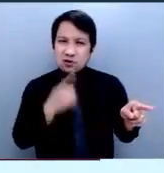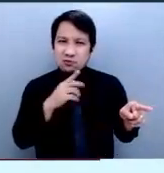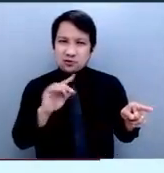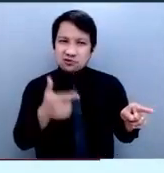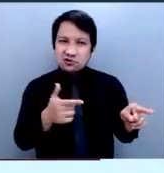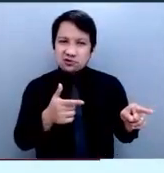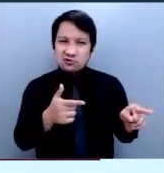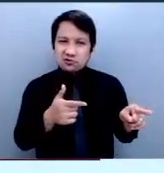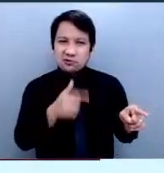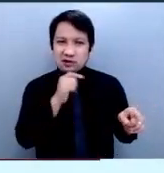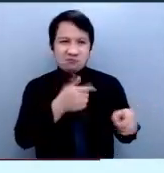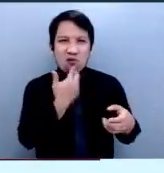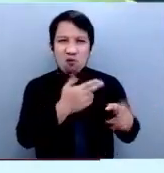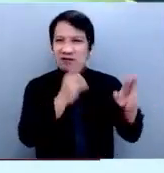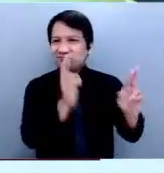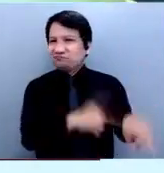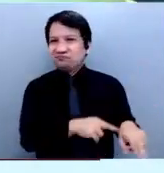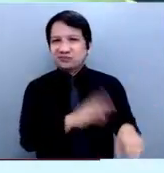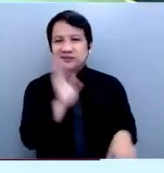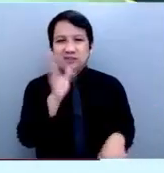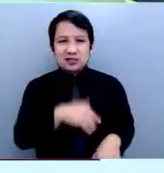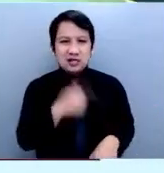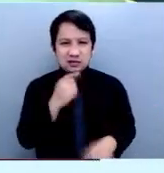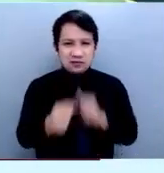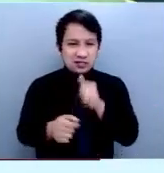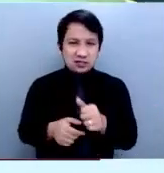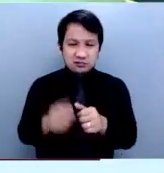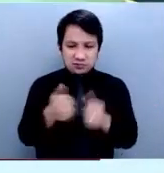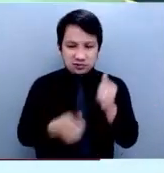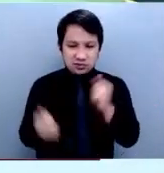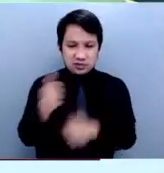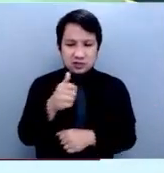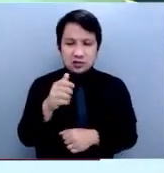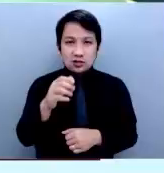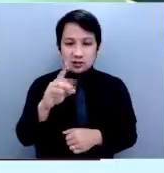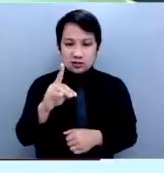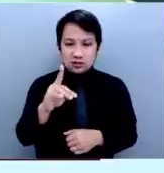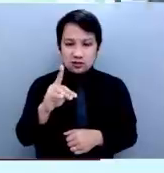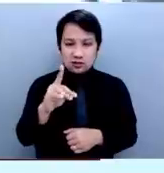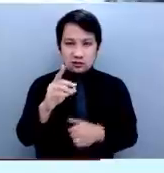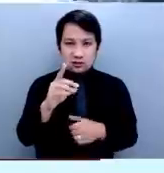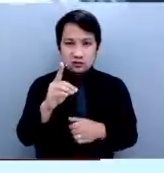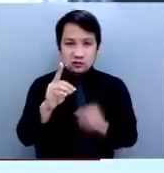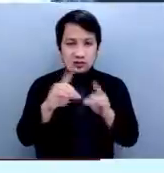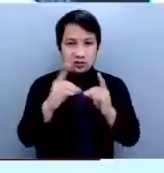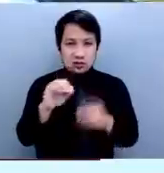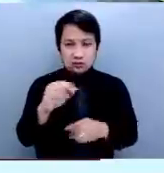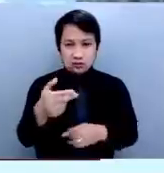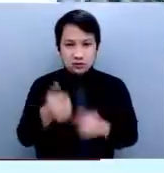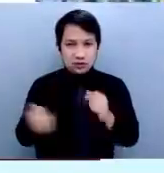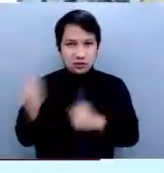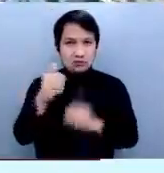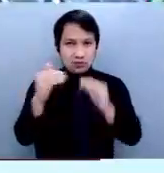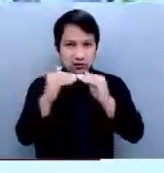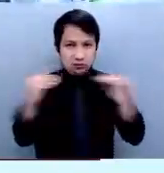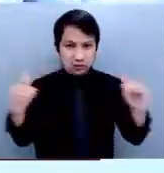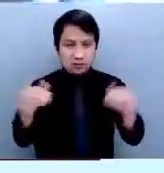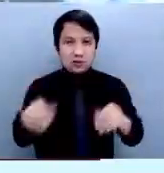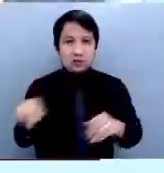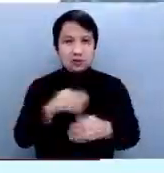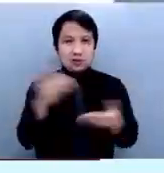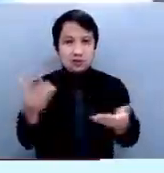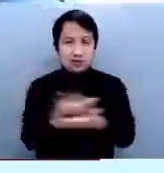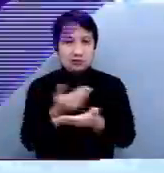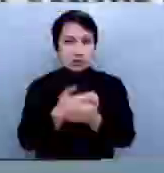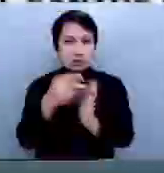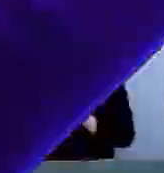medical frontliner. Bagay na tinabla naman ni Health Secretary Francisco Duque III. Patas nga raw ang bago nilang